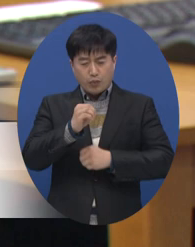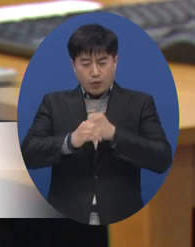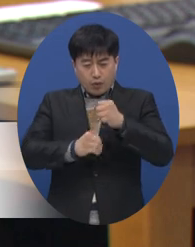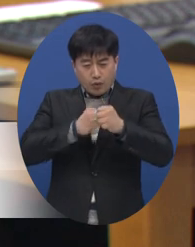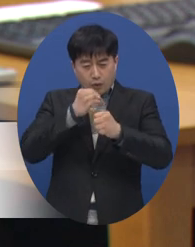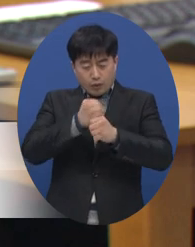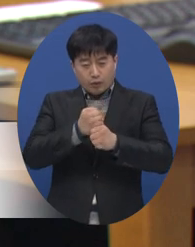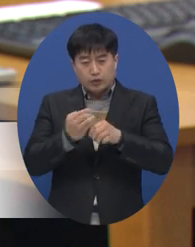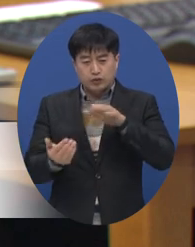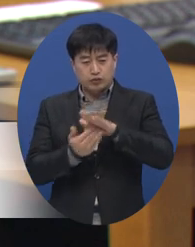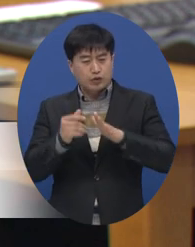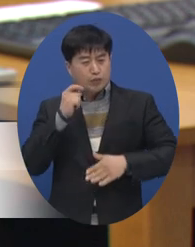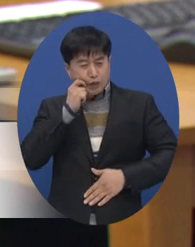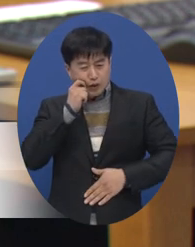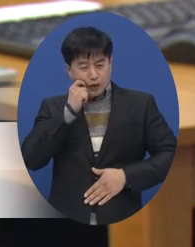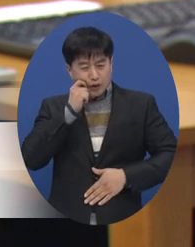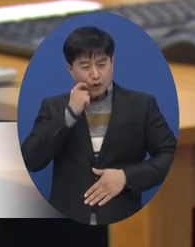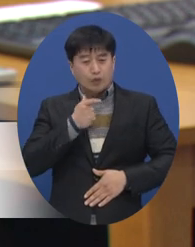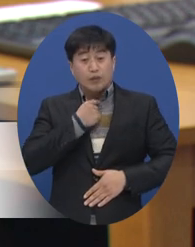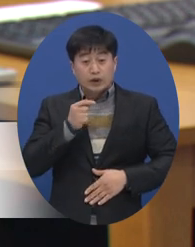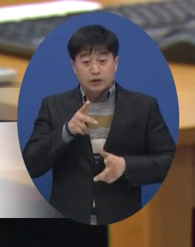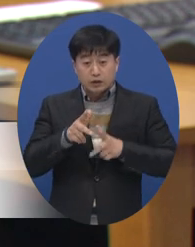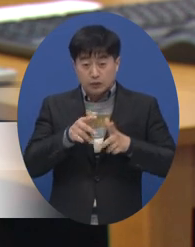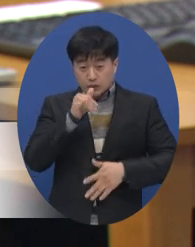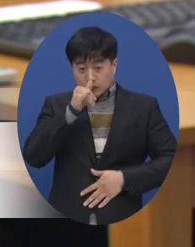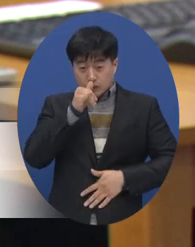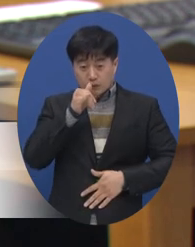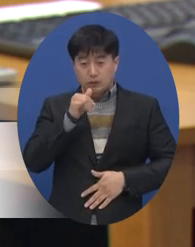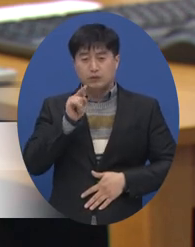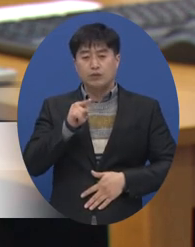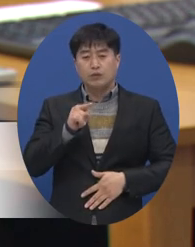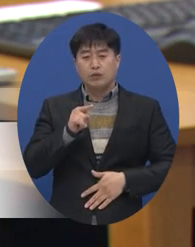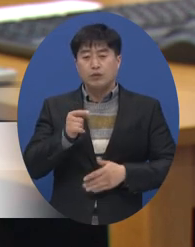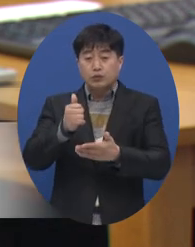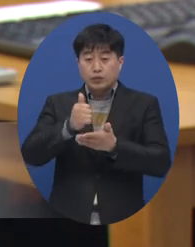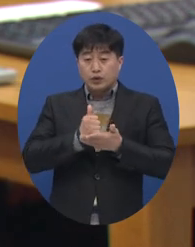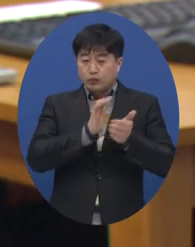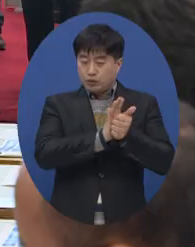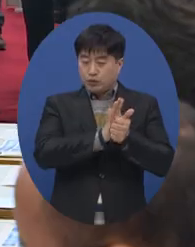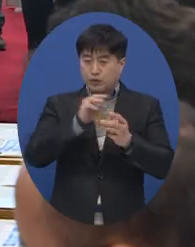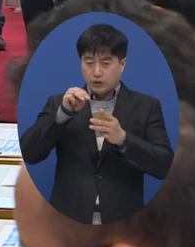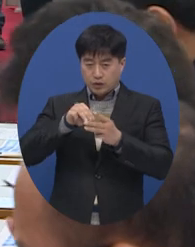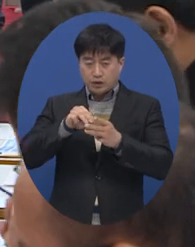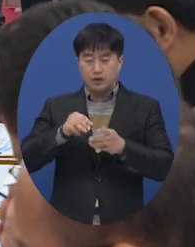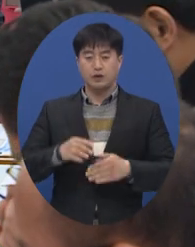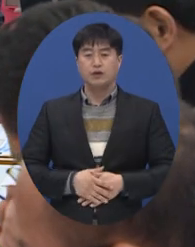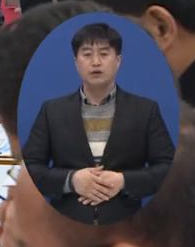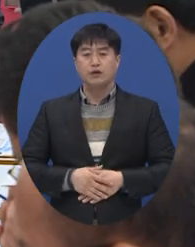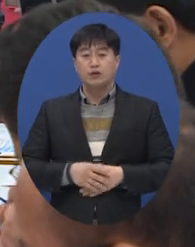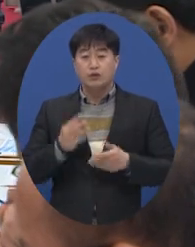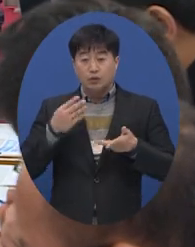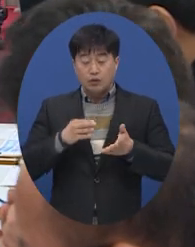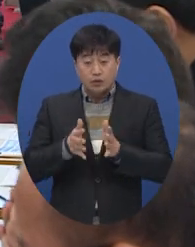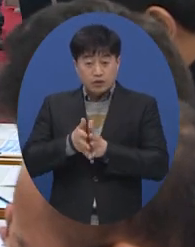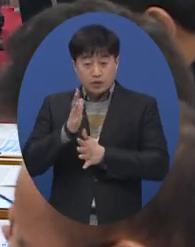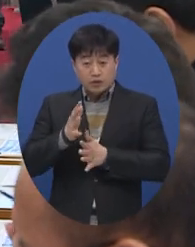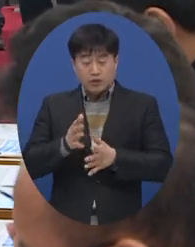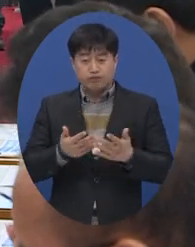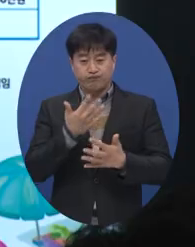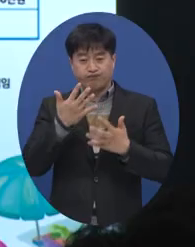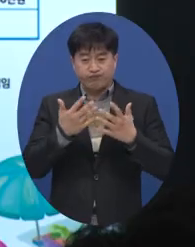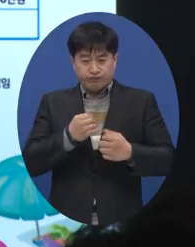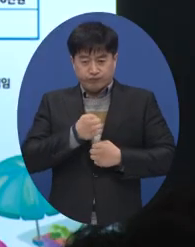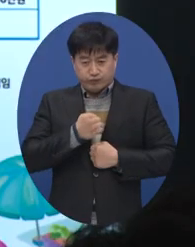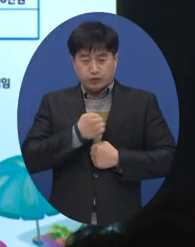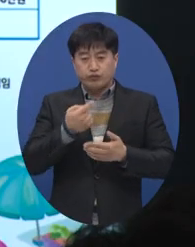년간 이루지 못한 숙원사업이 하나 있습니다. 그게 고객지원센터인데요. 경기도시장 화재안전사업에 대한